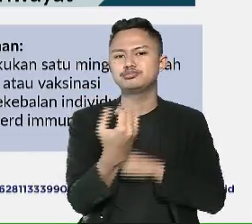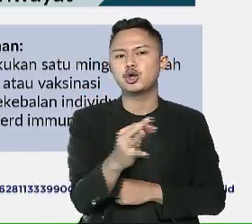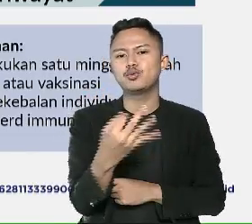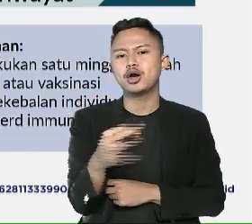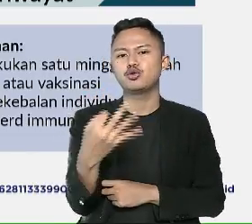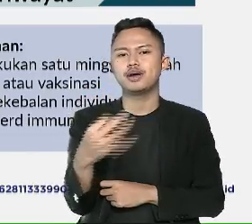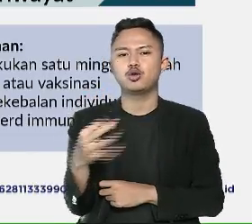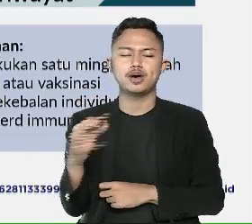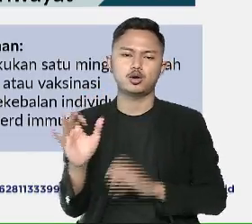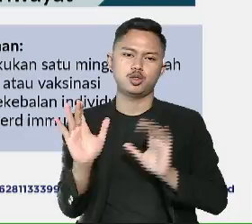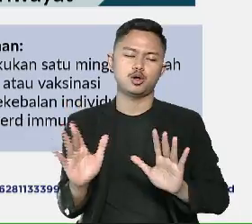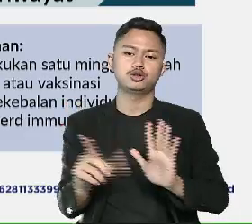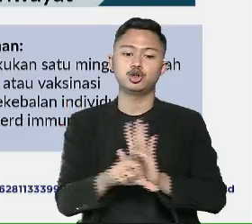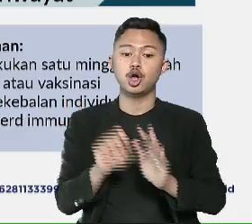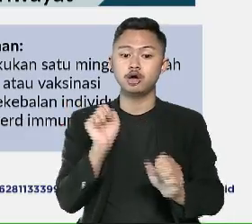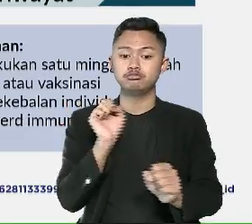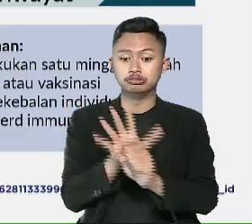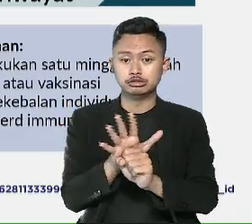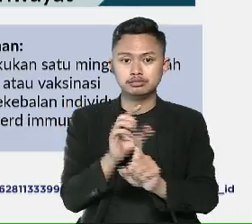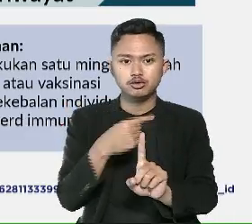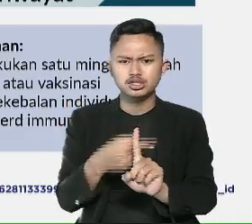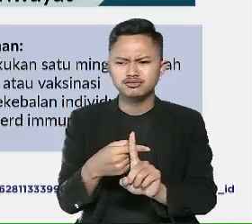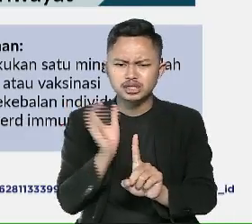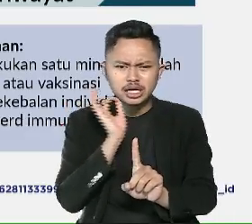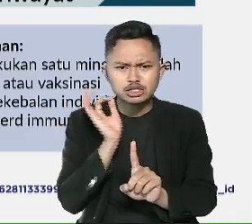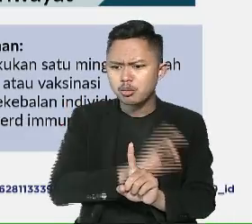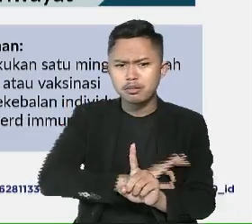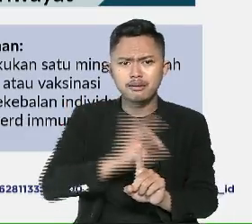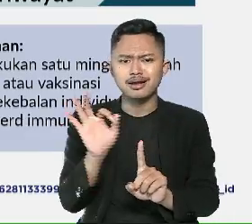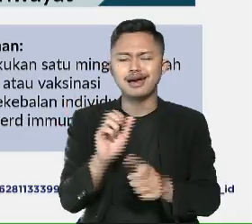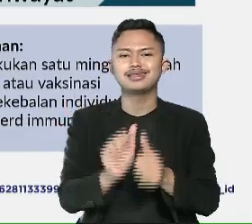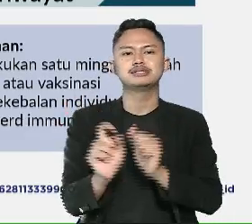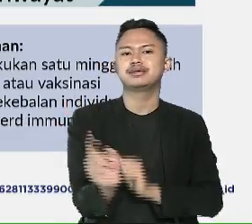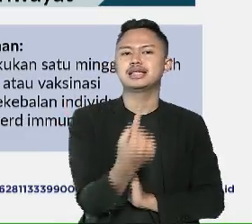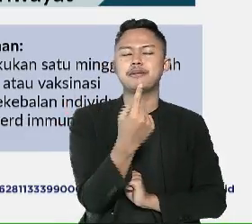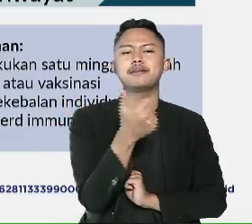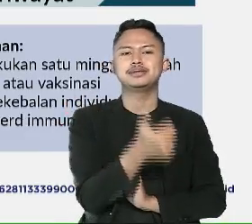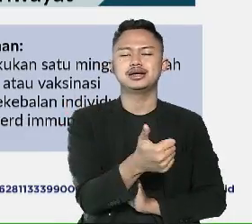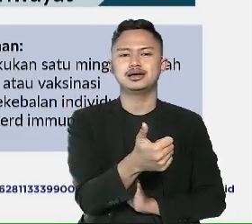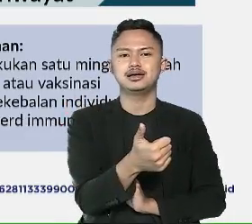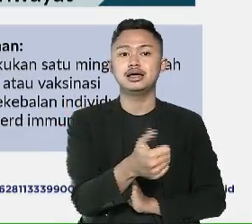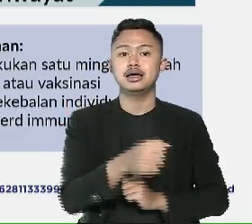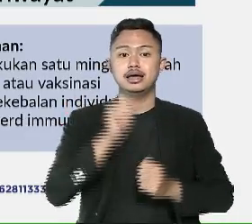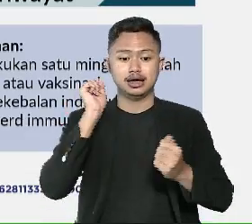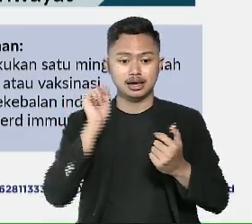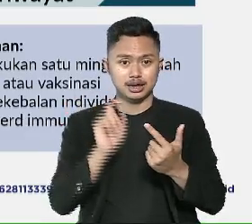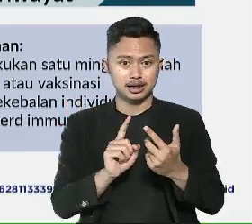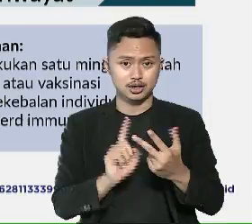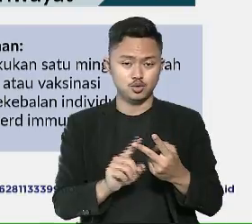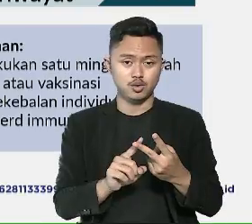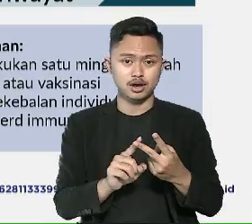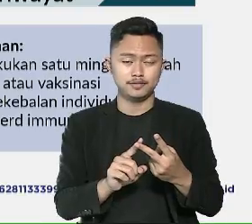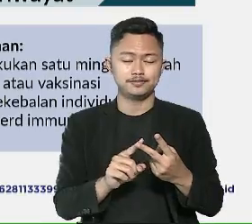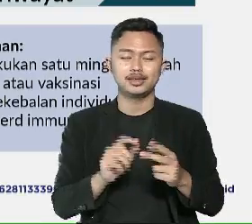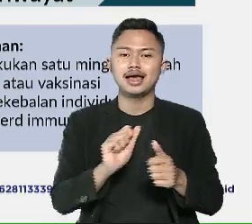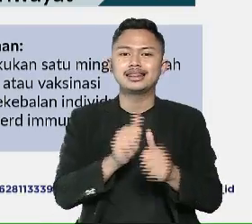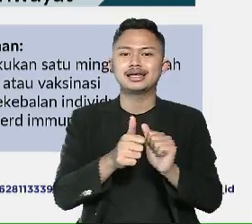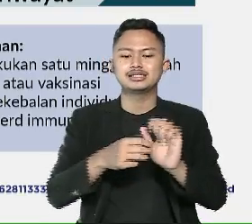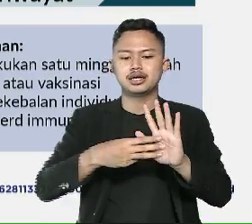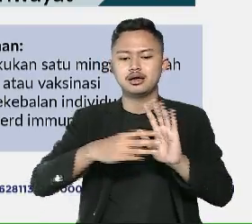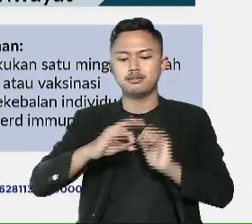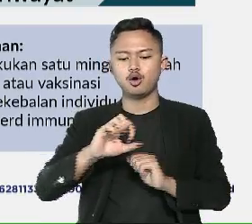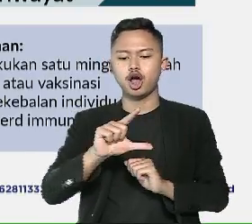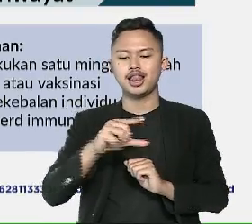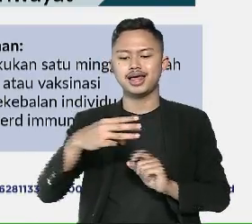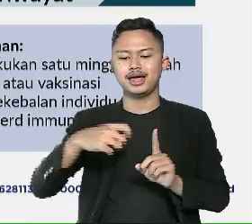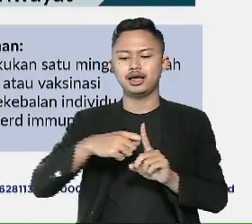pada saat positif yang belum menunjukkan gejala. Selain itu, tes molekuler digunakan untuk memastikan